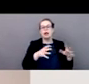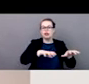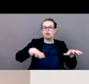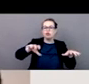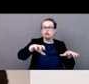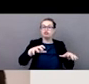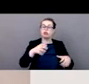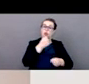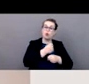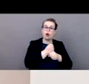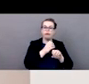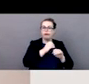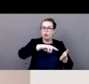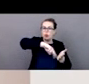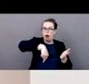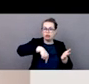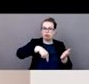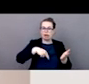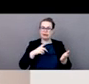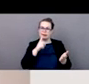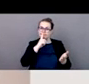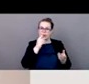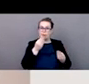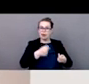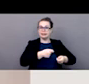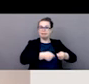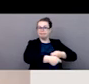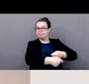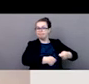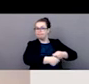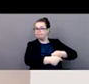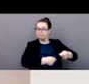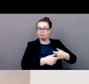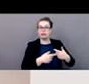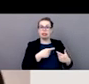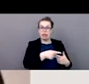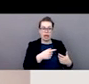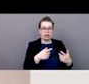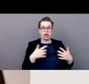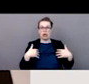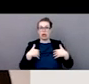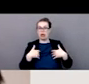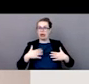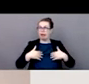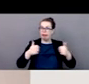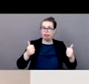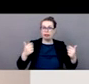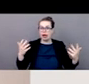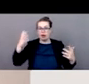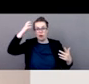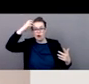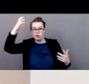certains partis du monde mais encore une fois les officiers la peur de ces officiers de sécurité